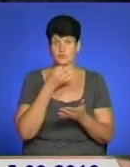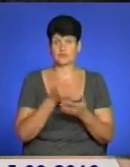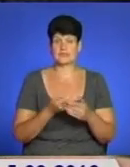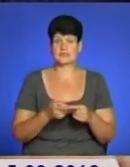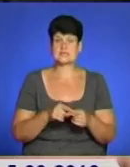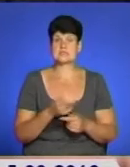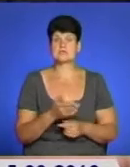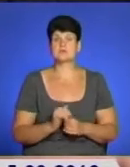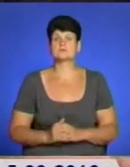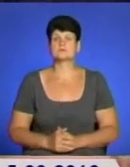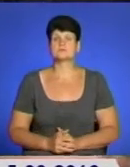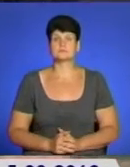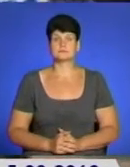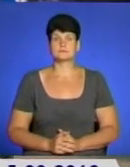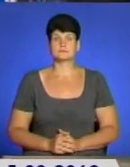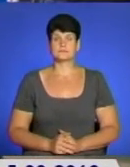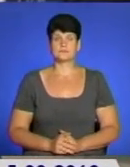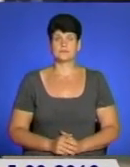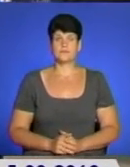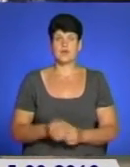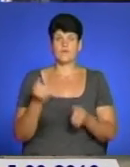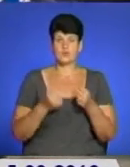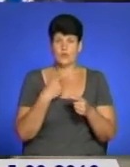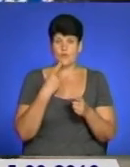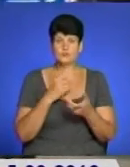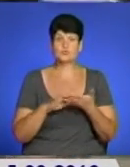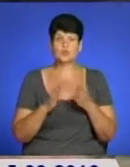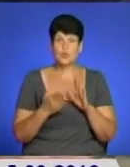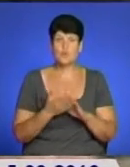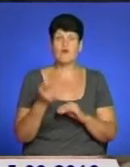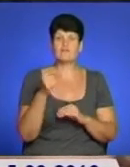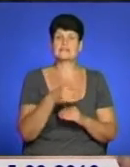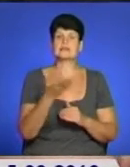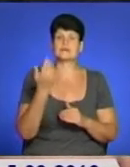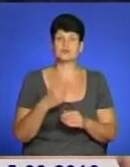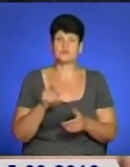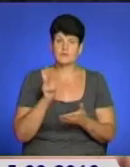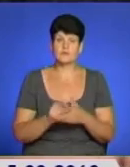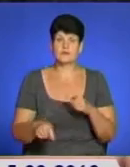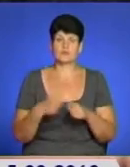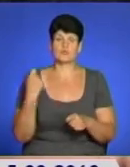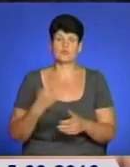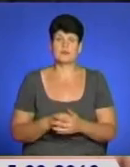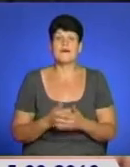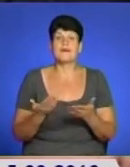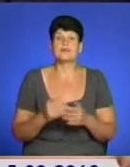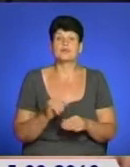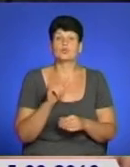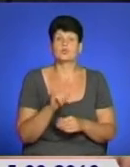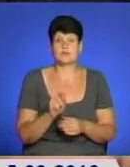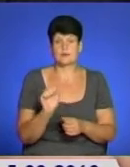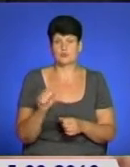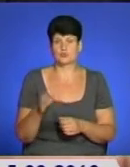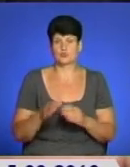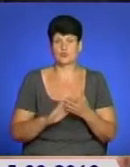це. А от водії говорять, що в них просто умови такі, що вони мусять порушувати. А які в них можуть бути